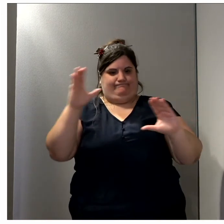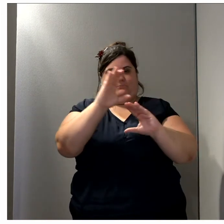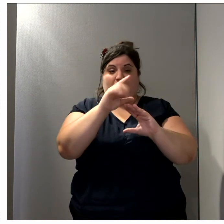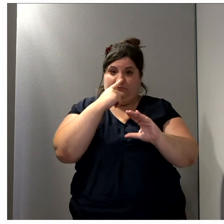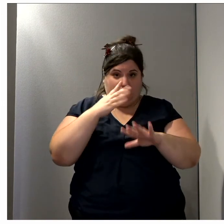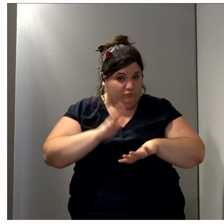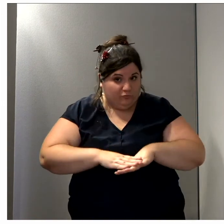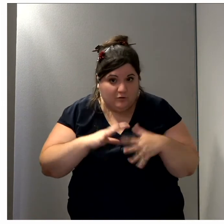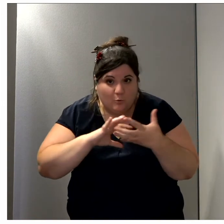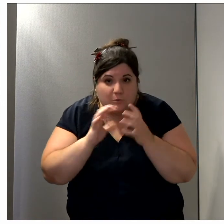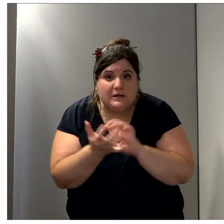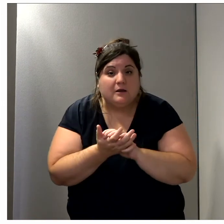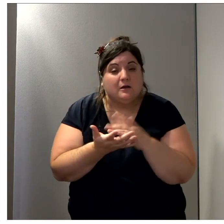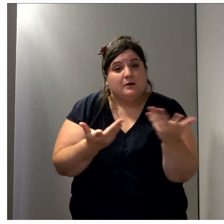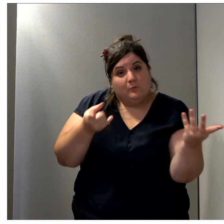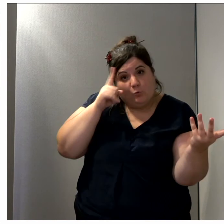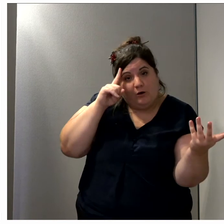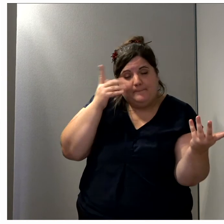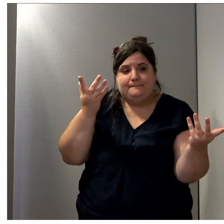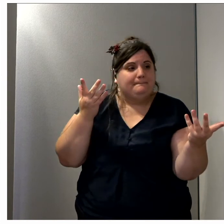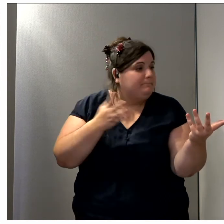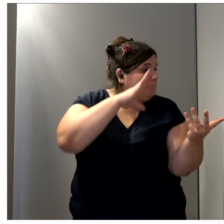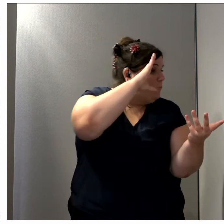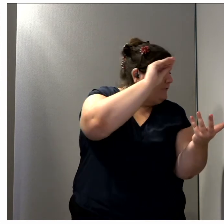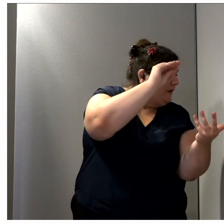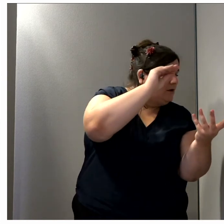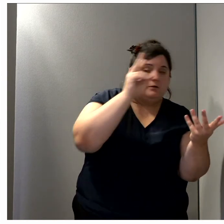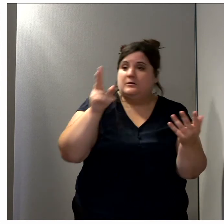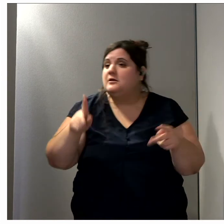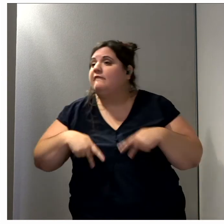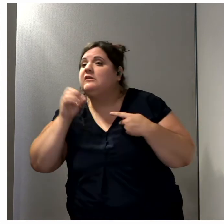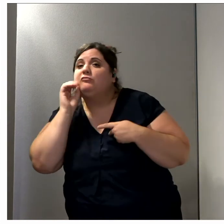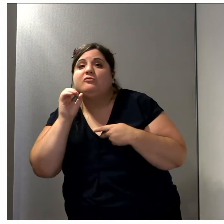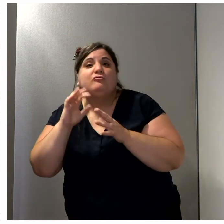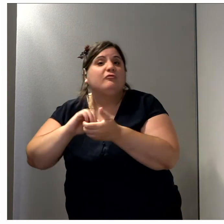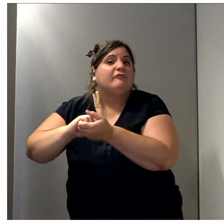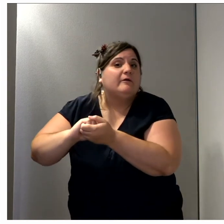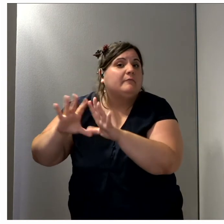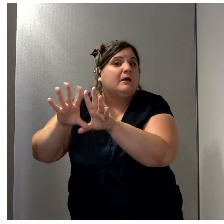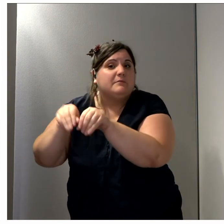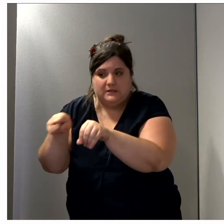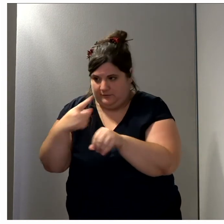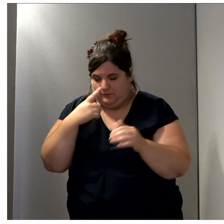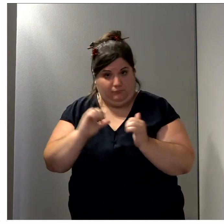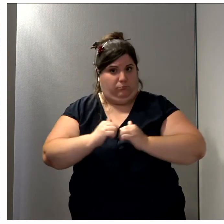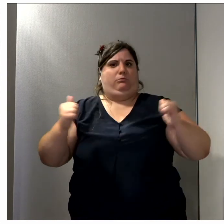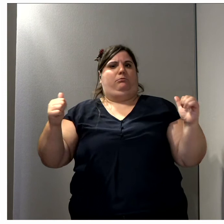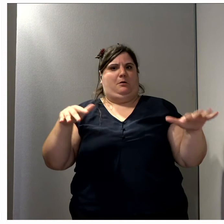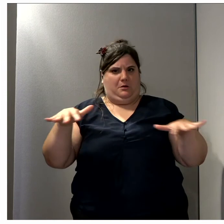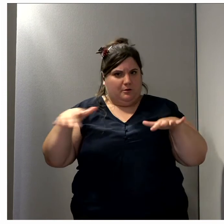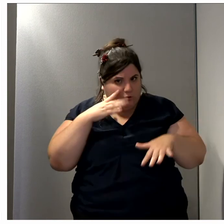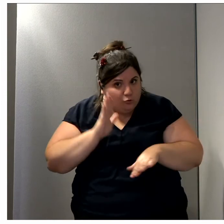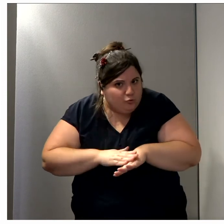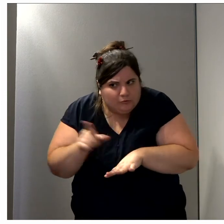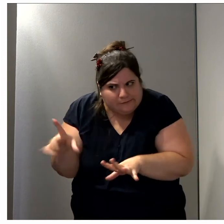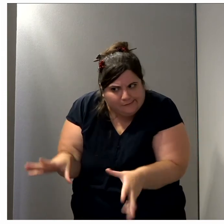l'éloignement entre aidant et professionnel semble important. Les compétences des aidants, la parole